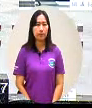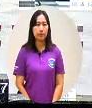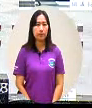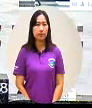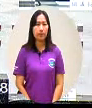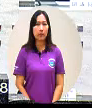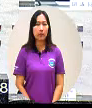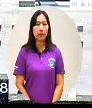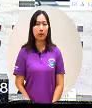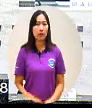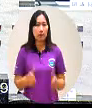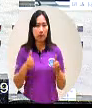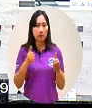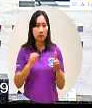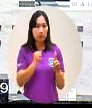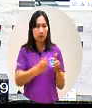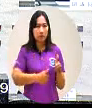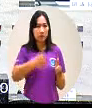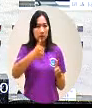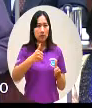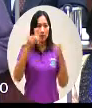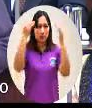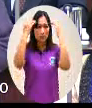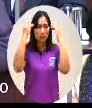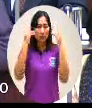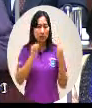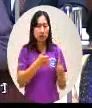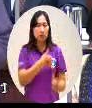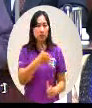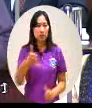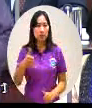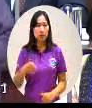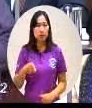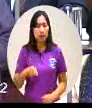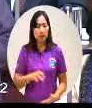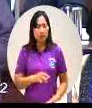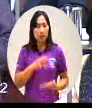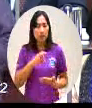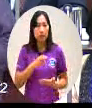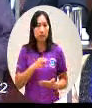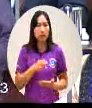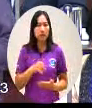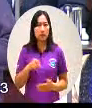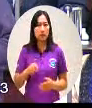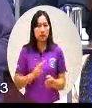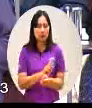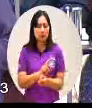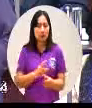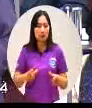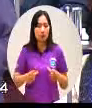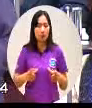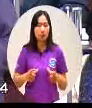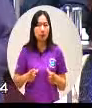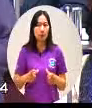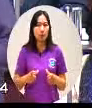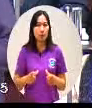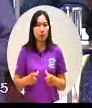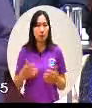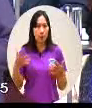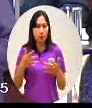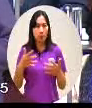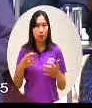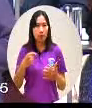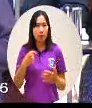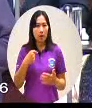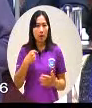多谢多谢，一定多谢韩议员吼。韩议员提出咱临横的问题，我赶快讲，